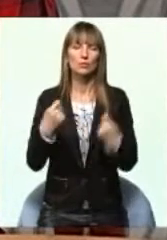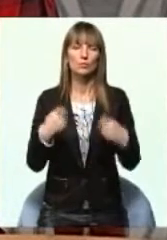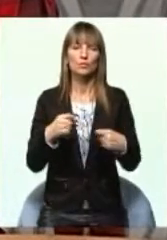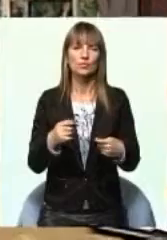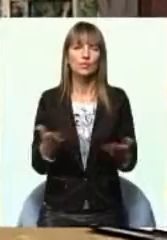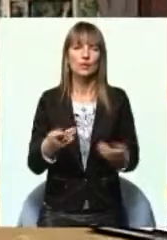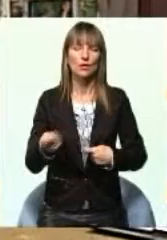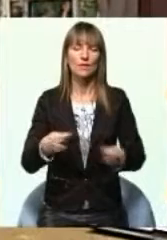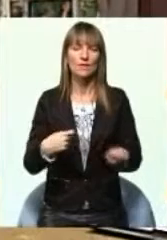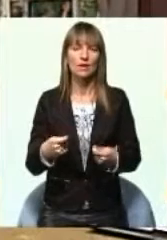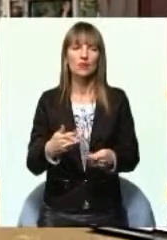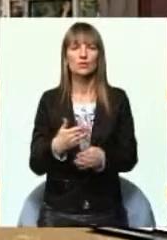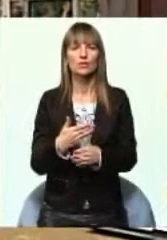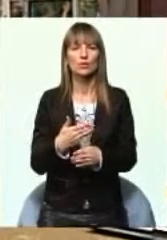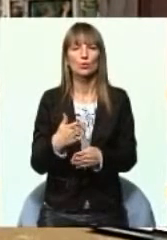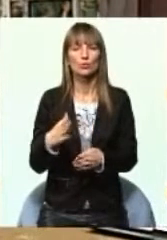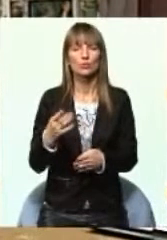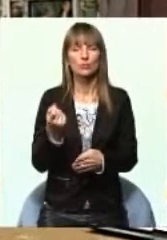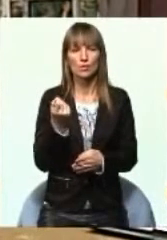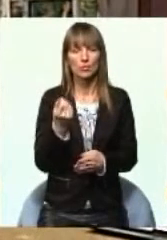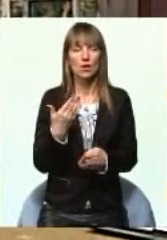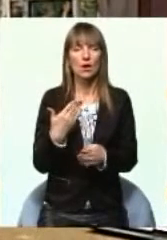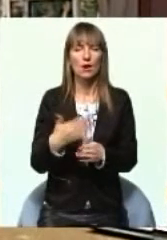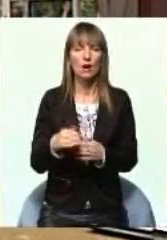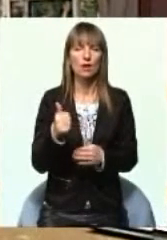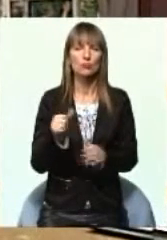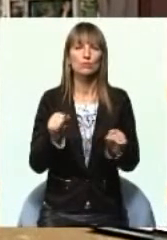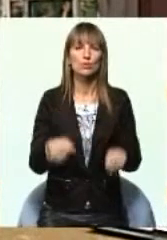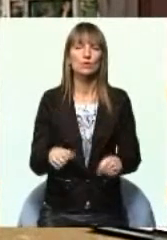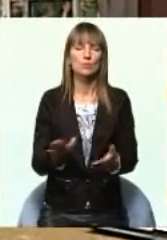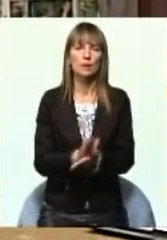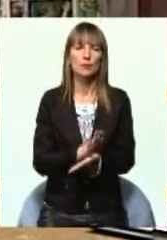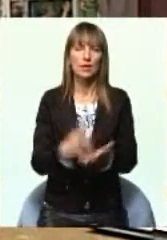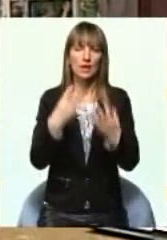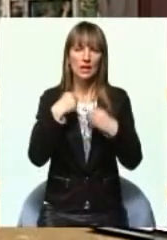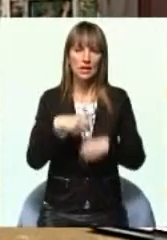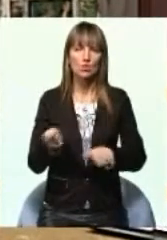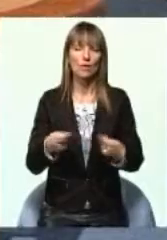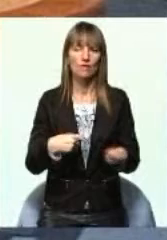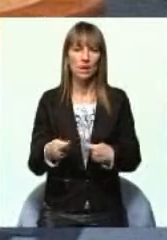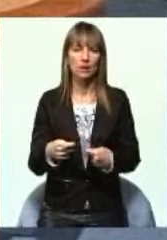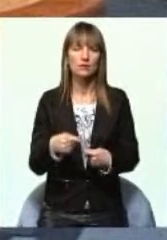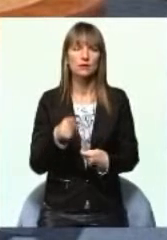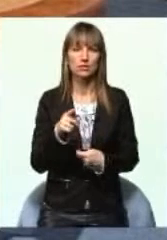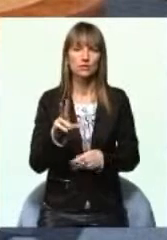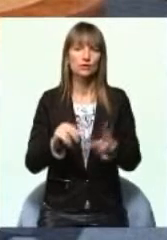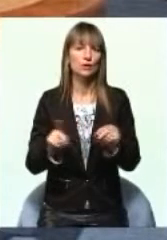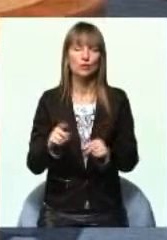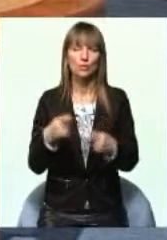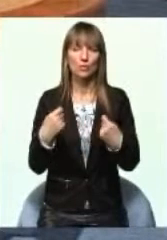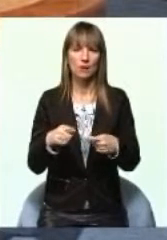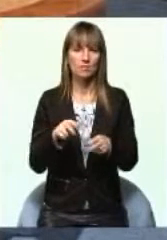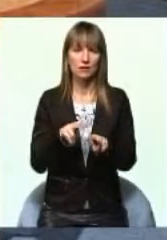товари. А часті це хорошо, тому що можна безплатно товари їсти. А ти вважаєш, що за ними не контролюють, за продавцями?